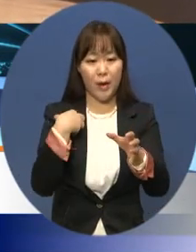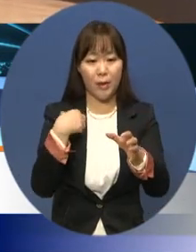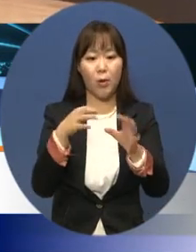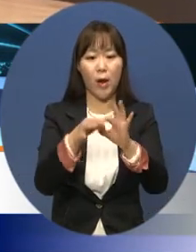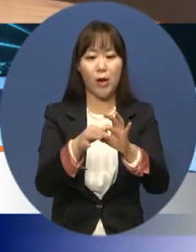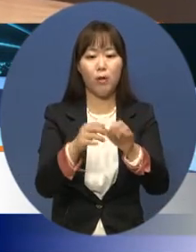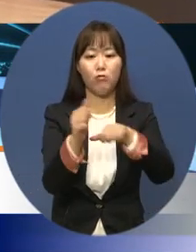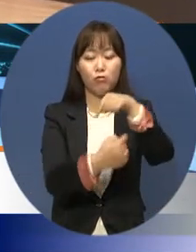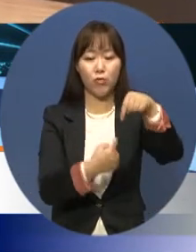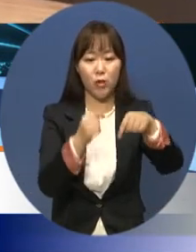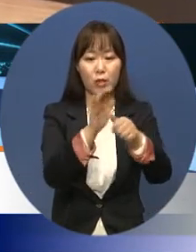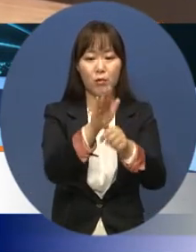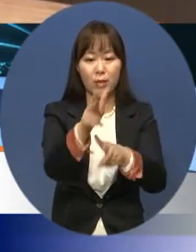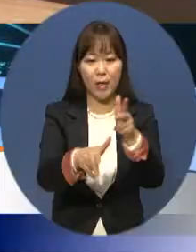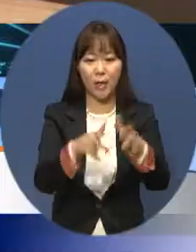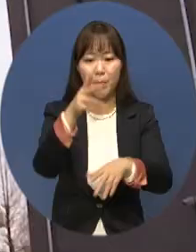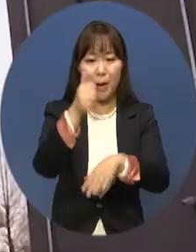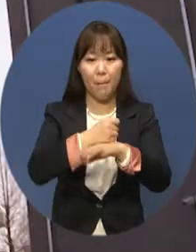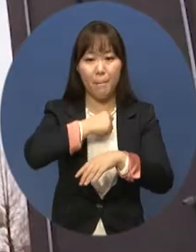최종 선정되었습니다